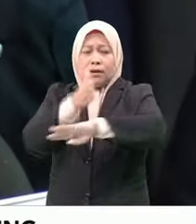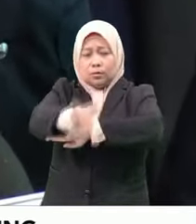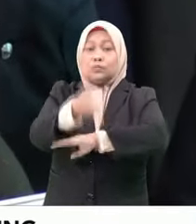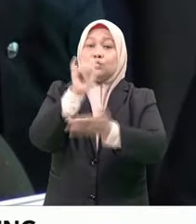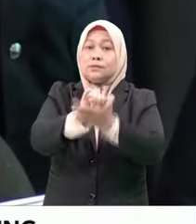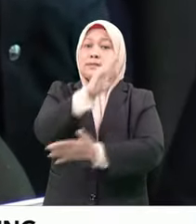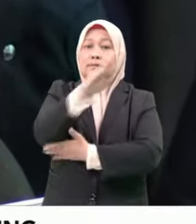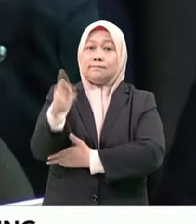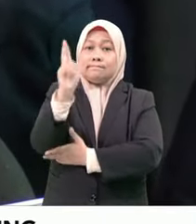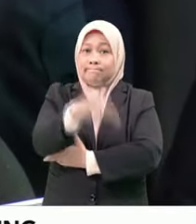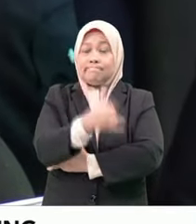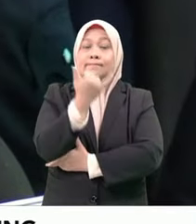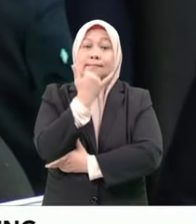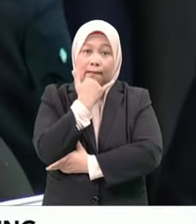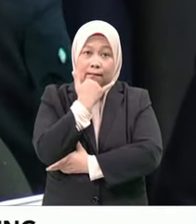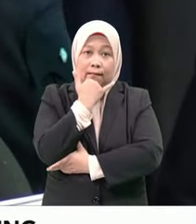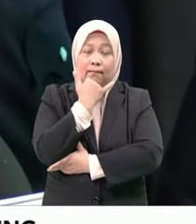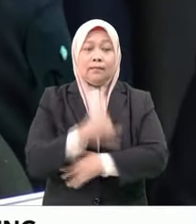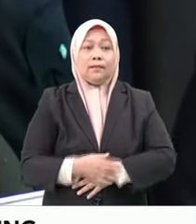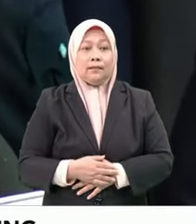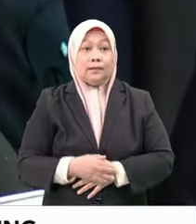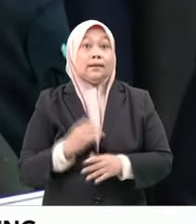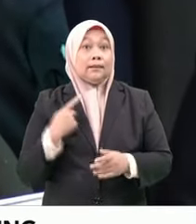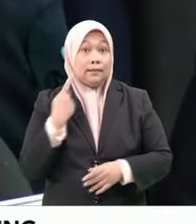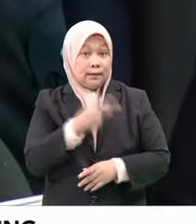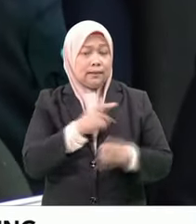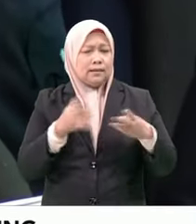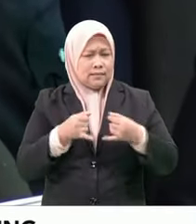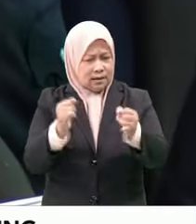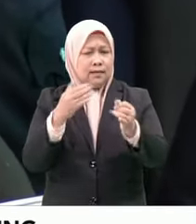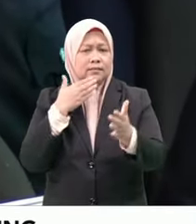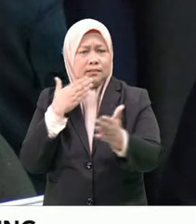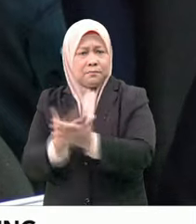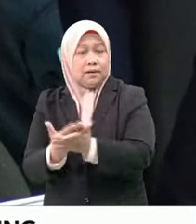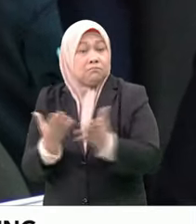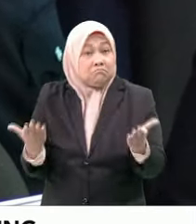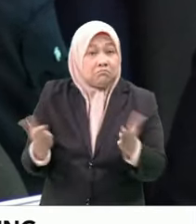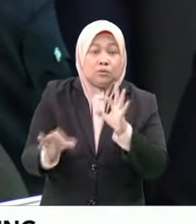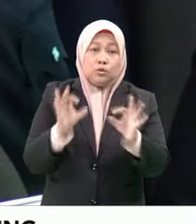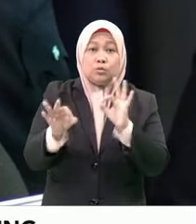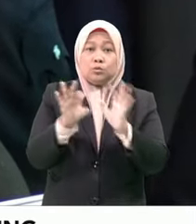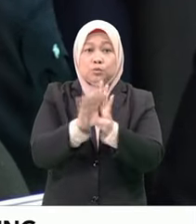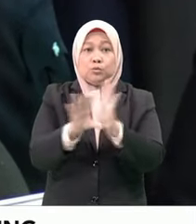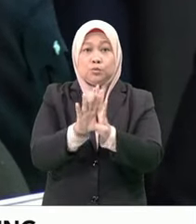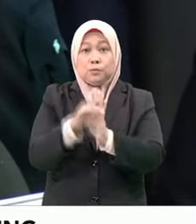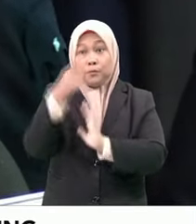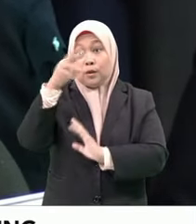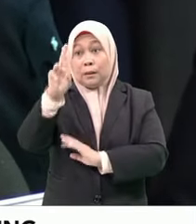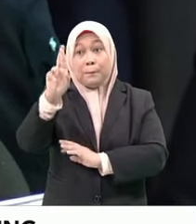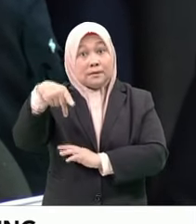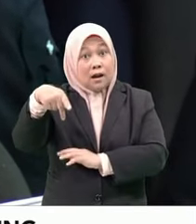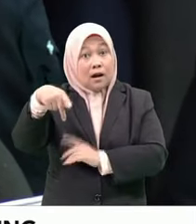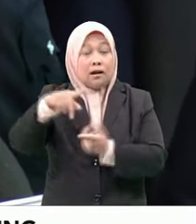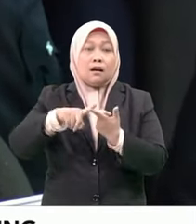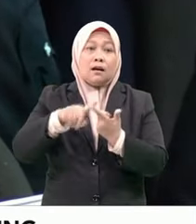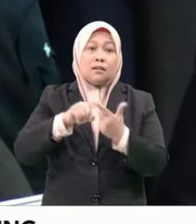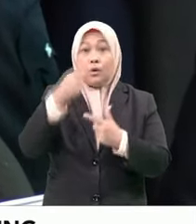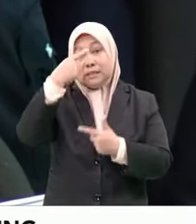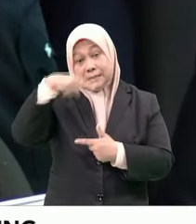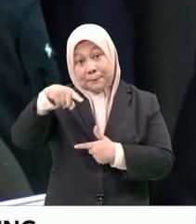salah jadi kita ada jalan yang terbaik kalau katalah penduduk di rata panjang penduduk di